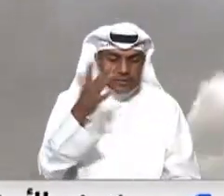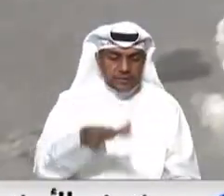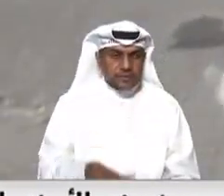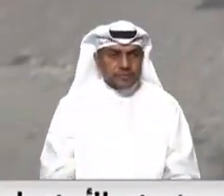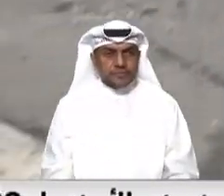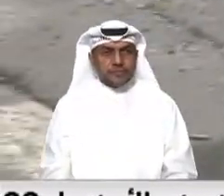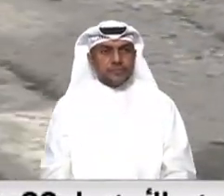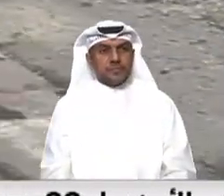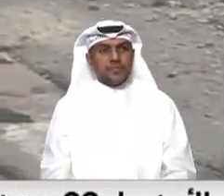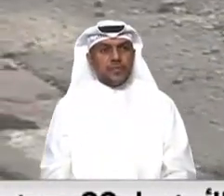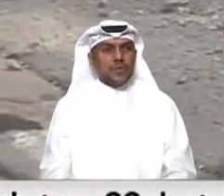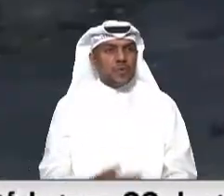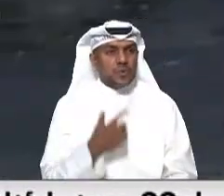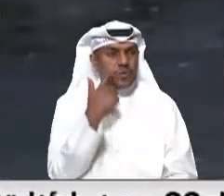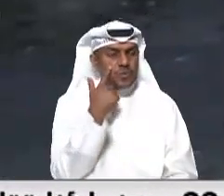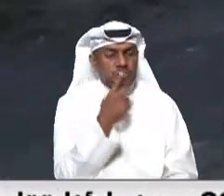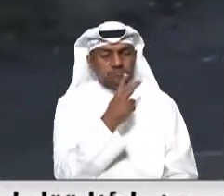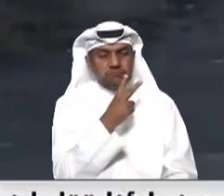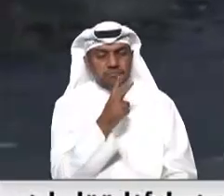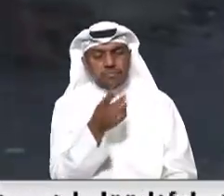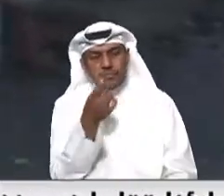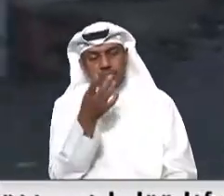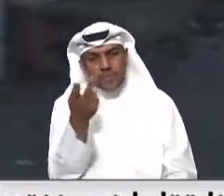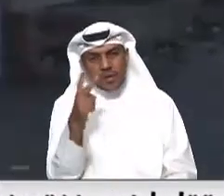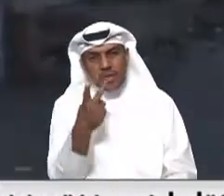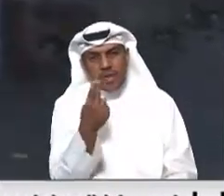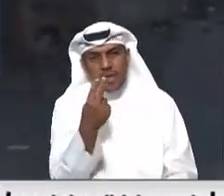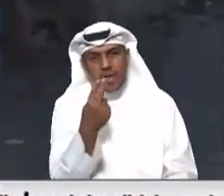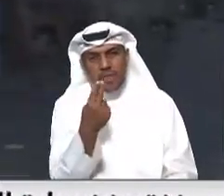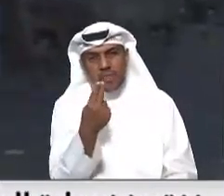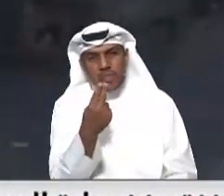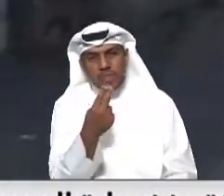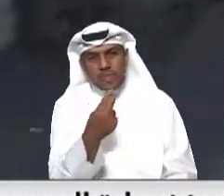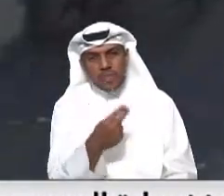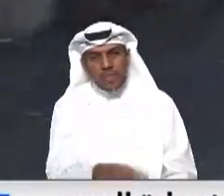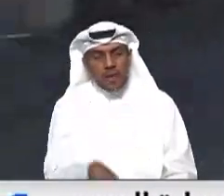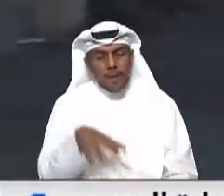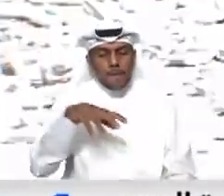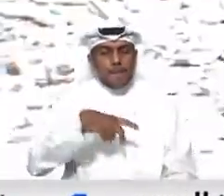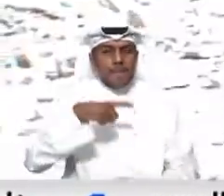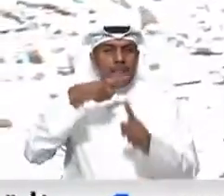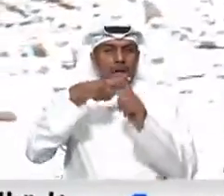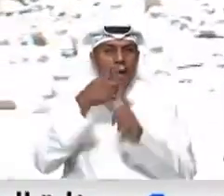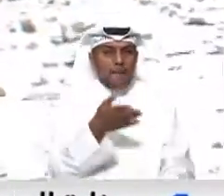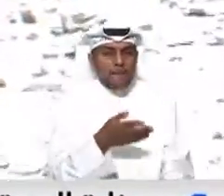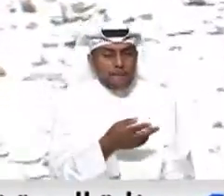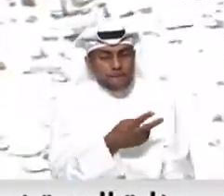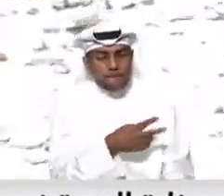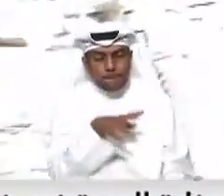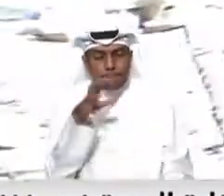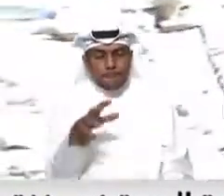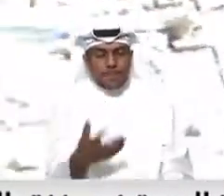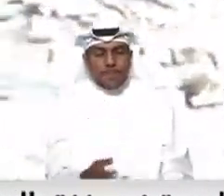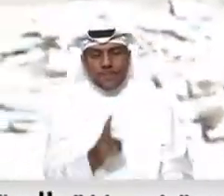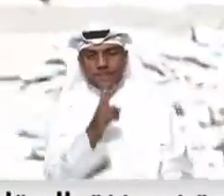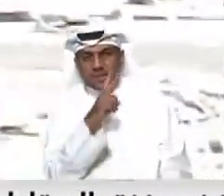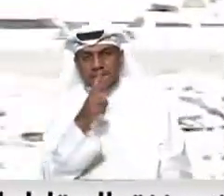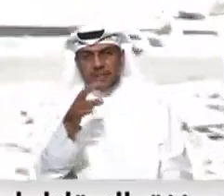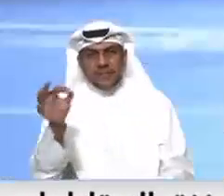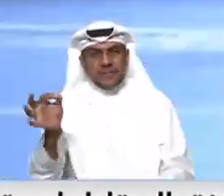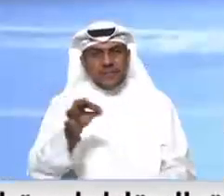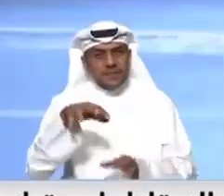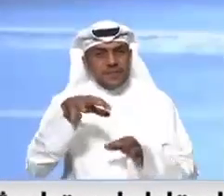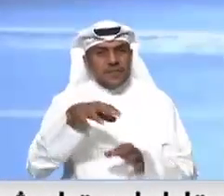للاجئين، وشهيدين ارتقيا في جنوب بيت لحم ودور جنوب الخليل، وشهيدا في مخيم الأمعري قرب